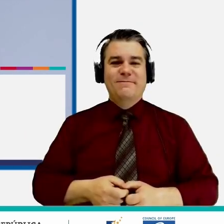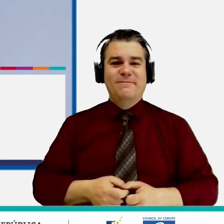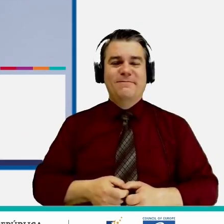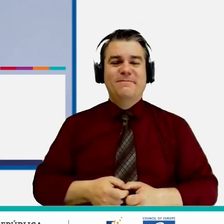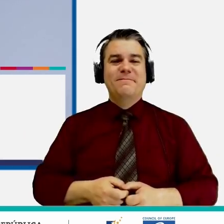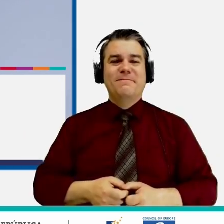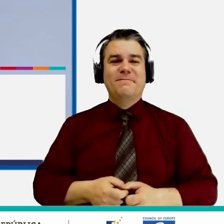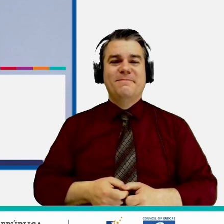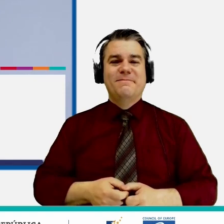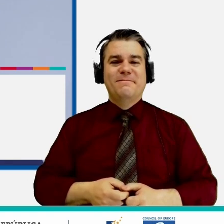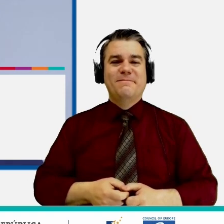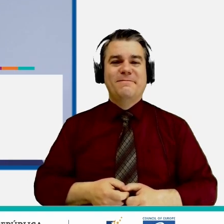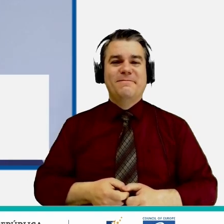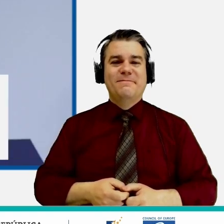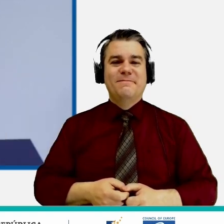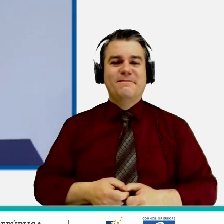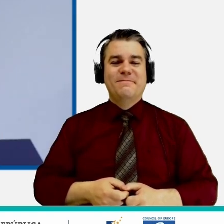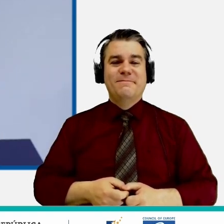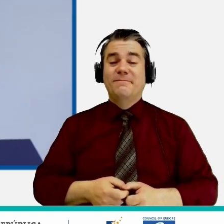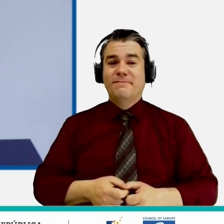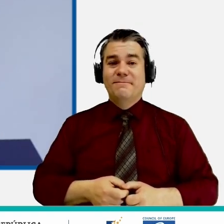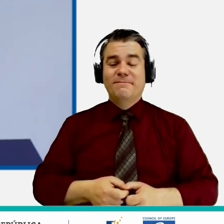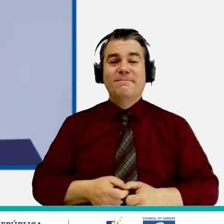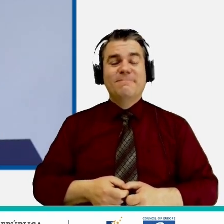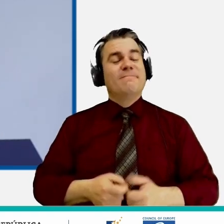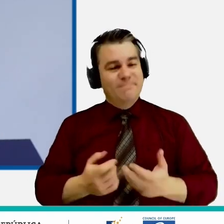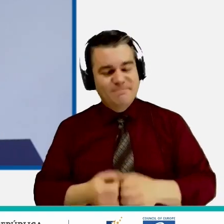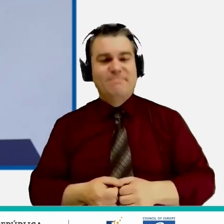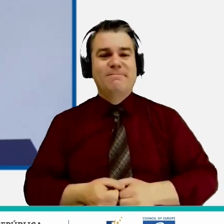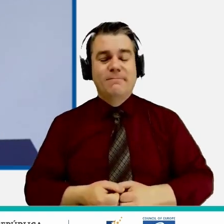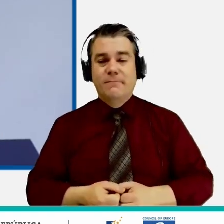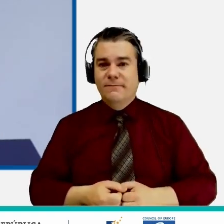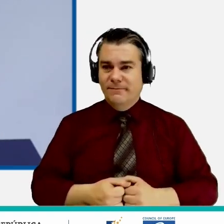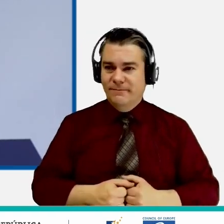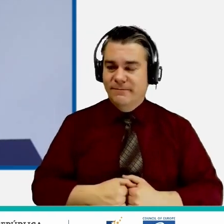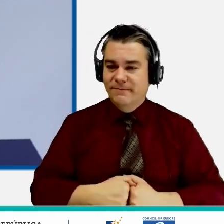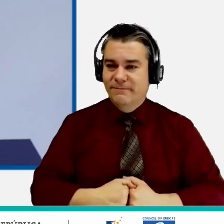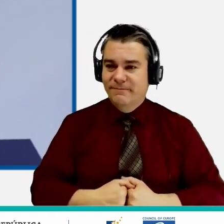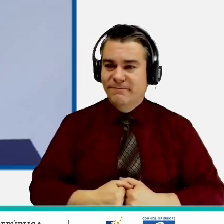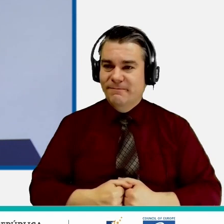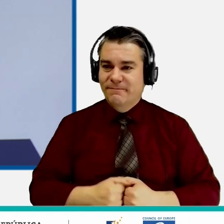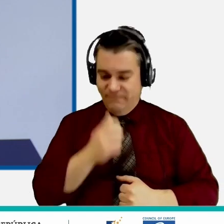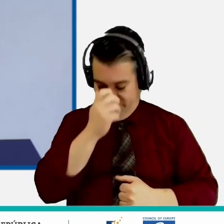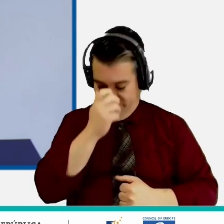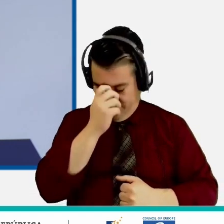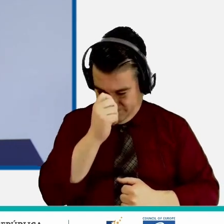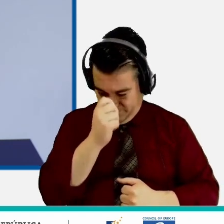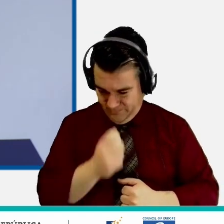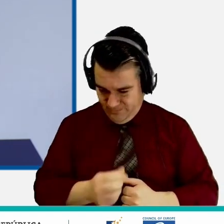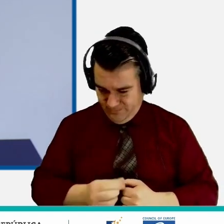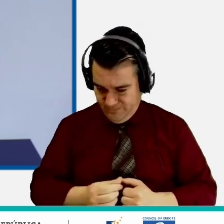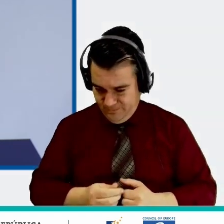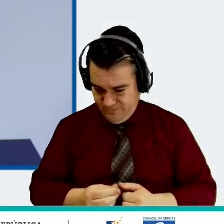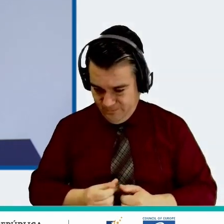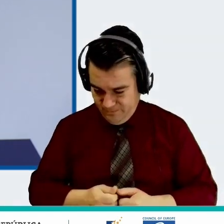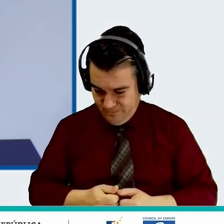И, да. И поэтому я хочу сказать о том, что, будучи какой-то частью